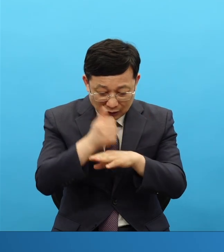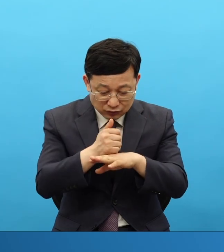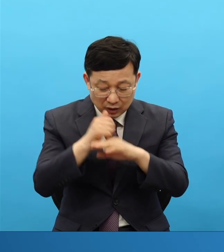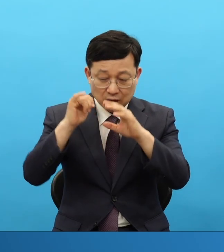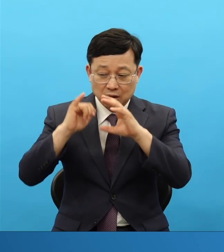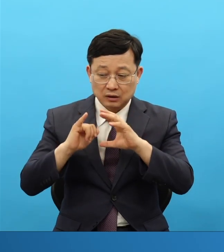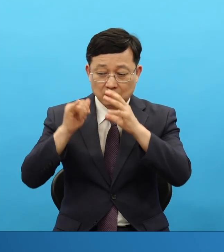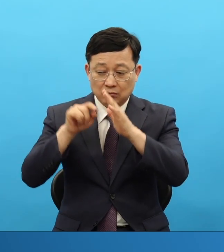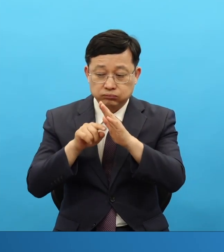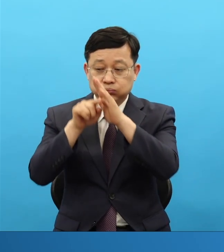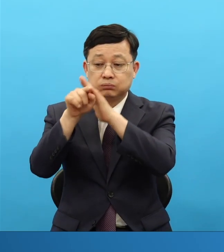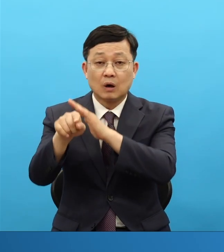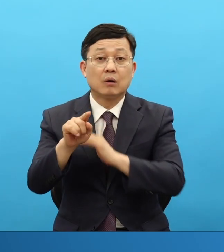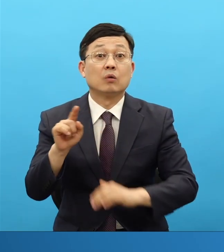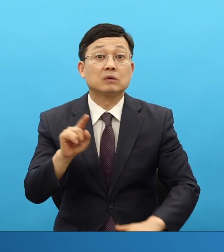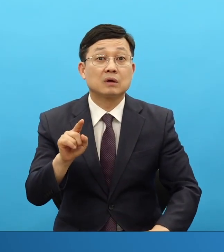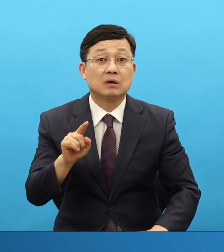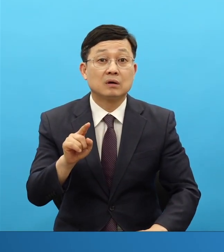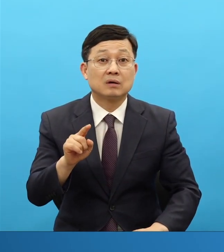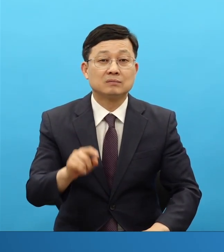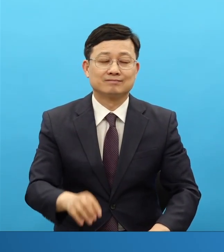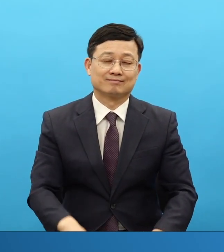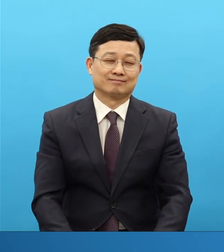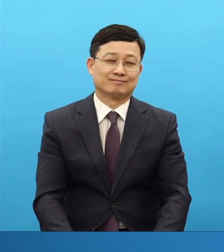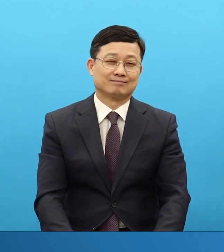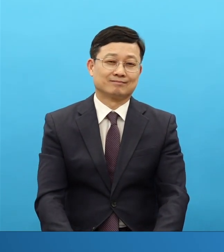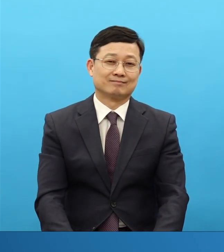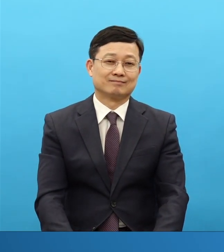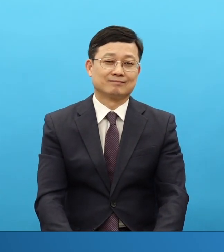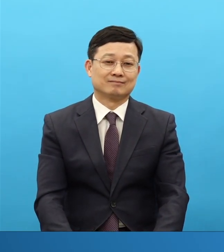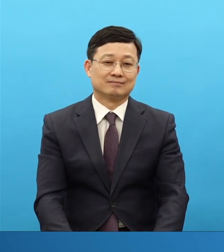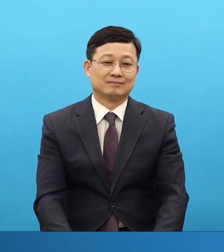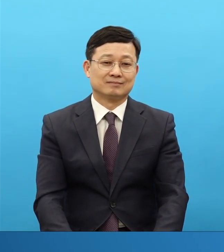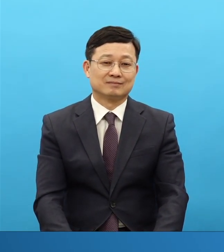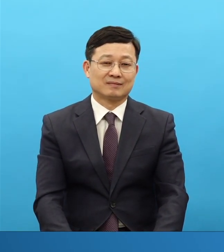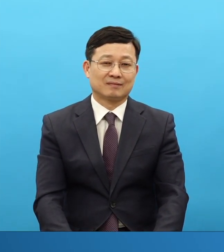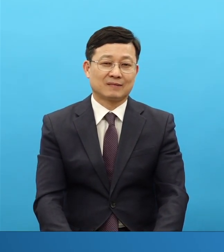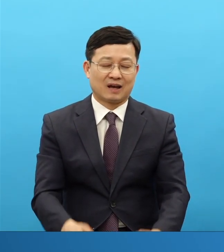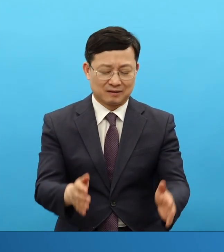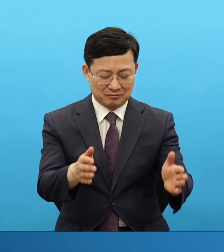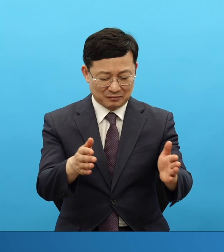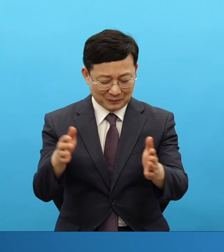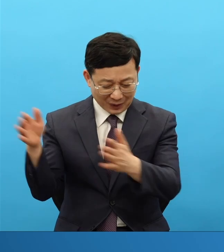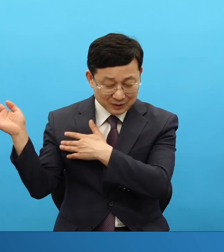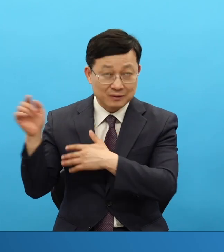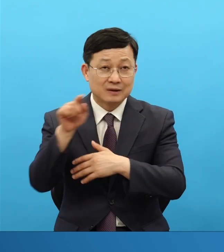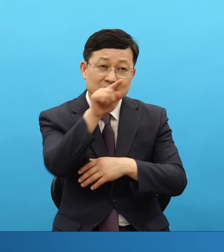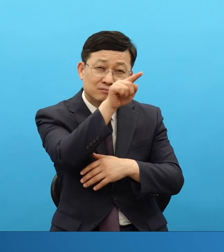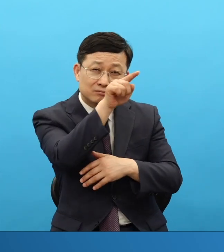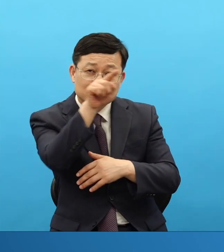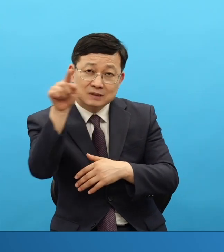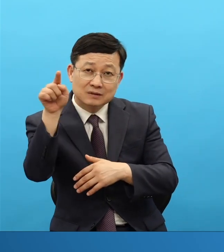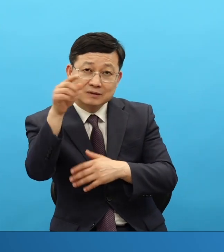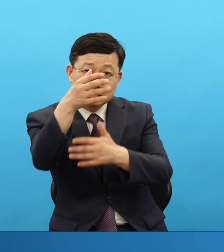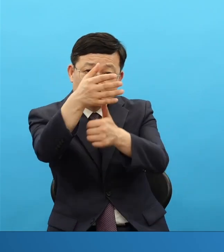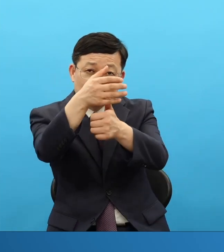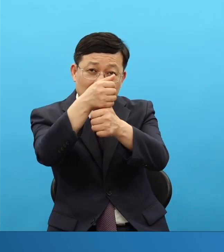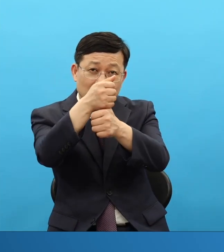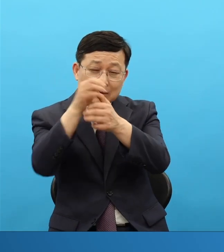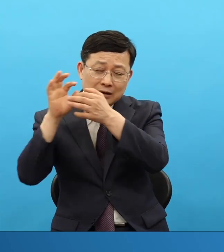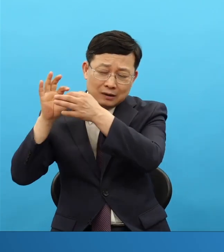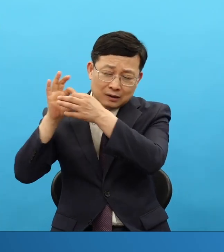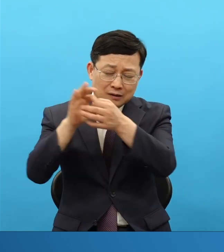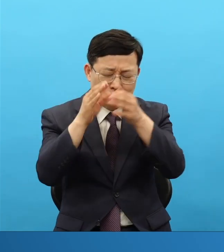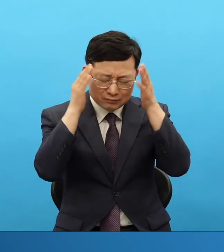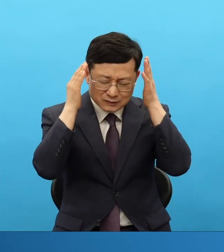study. 평생을. 그래 여러분들이 이 기도 시작하면 반드시 이 응답이 오게 돼 있어요. So if you begin this prayer, then absolutely that